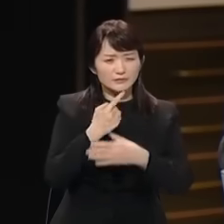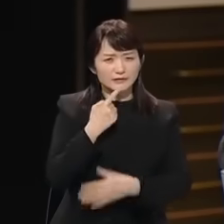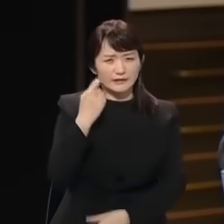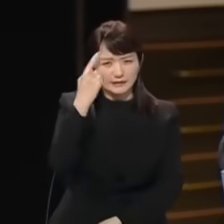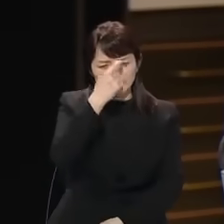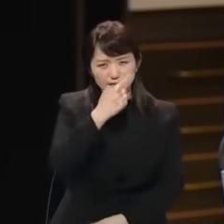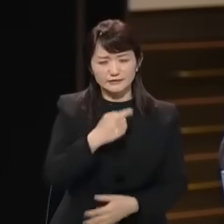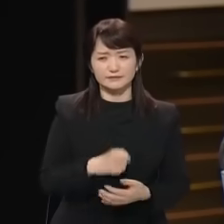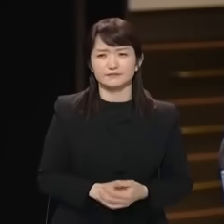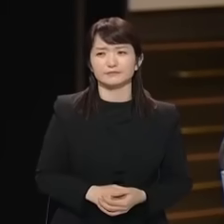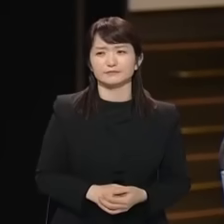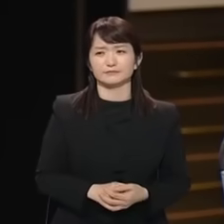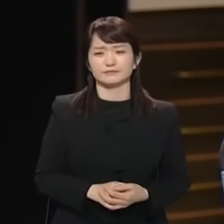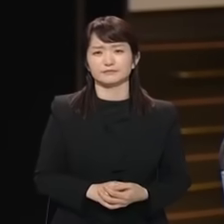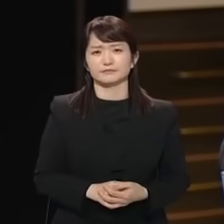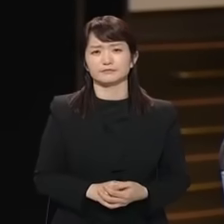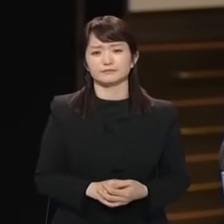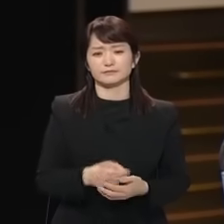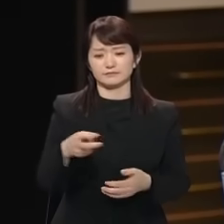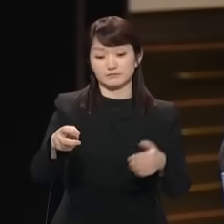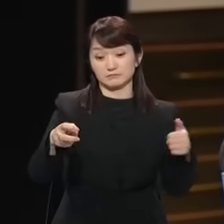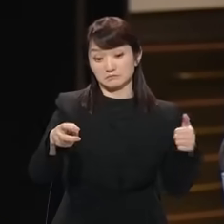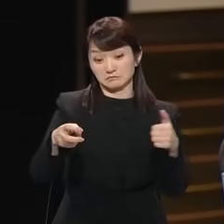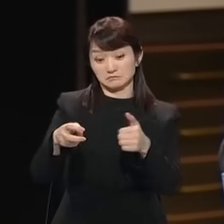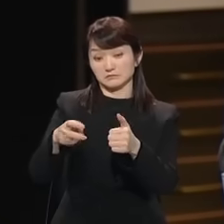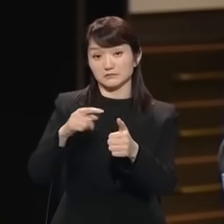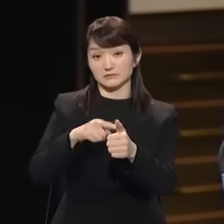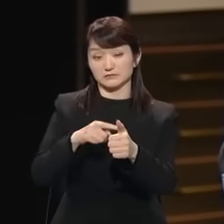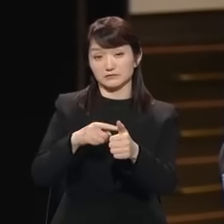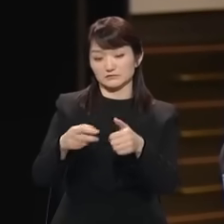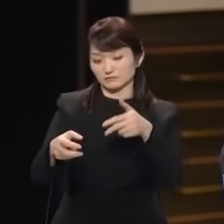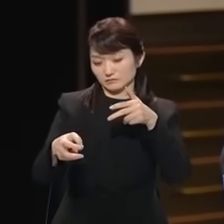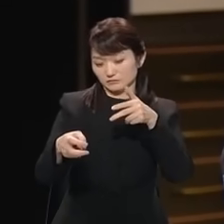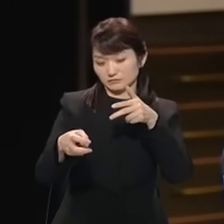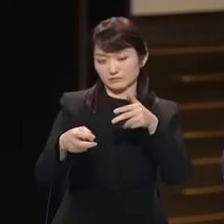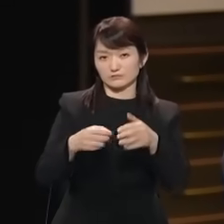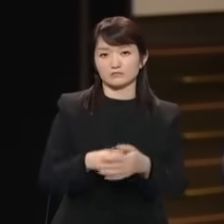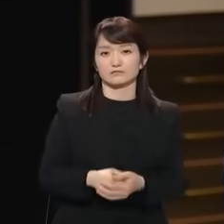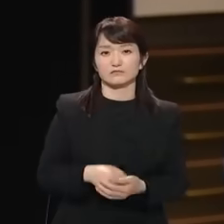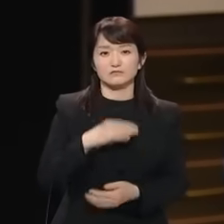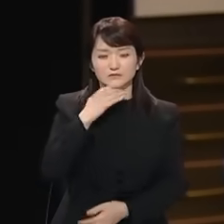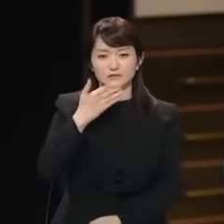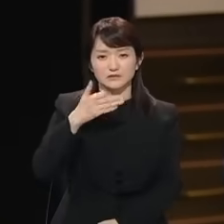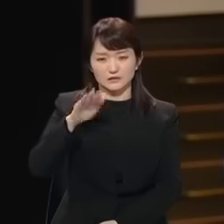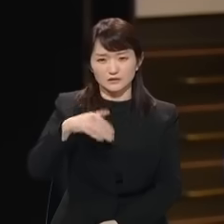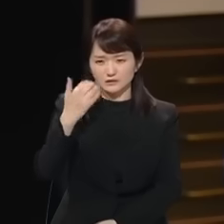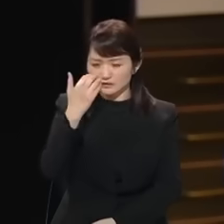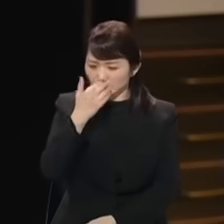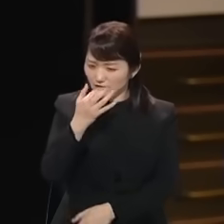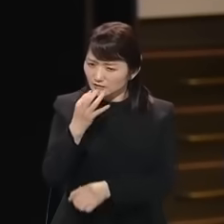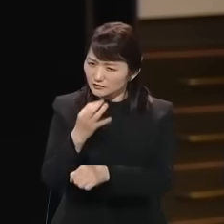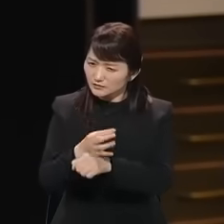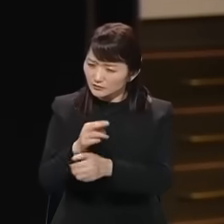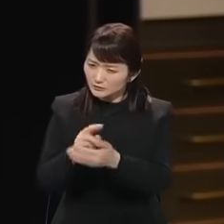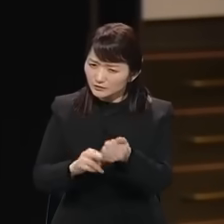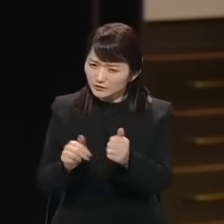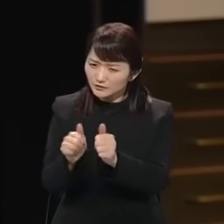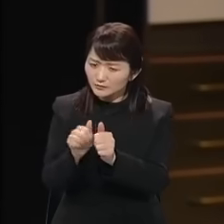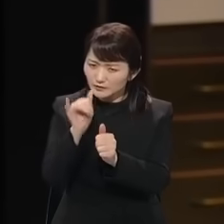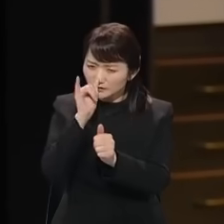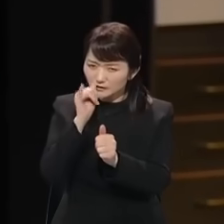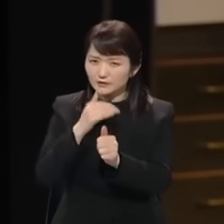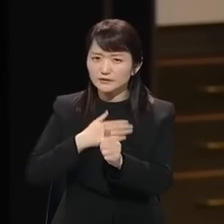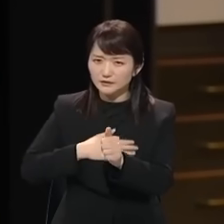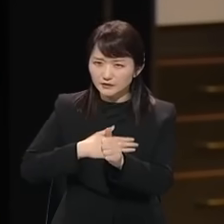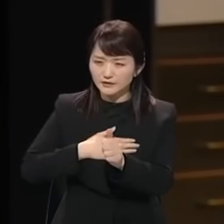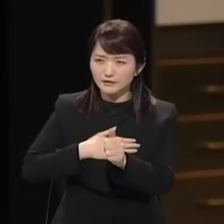남성이고요. 그 차로 다가간 남성입니다. 한 만남 앱을 통해서 미성년자 성매매를 시도하려는 남성들이 있다. 이런 내용을 알게 돼서